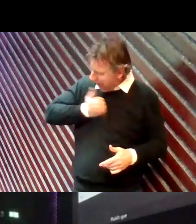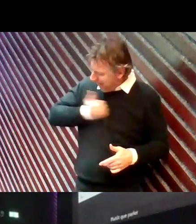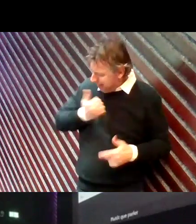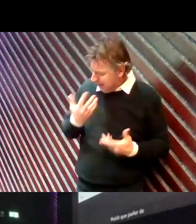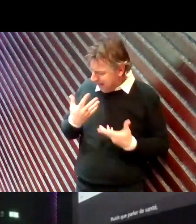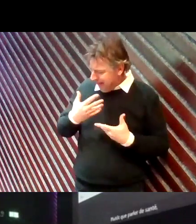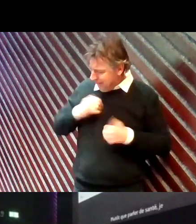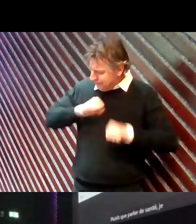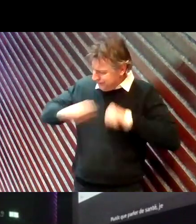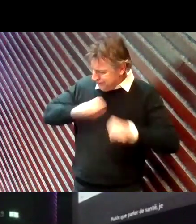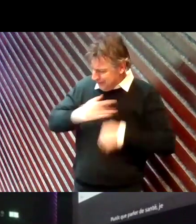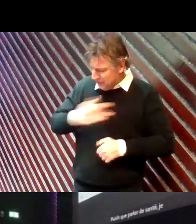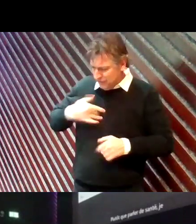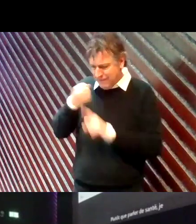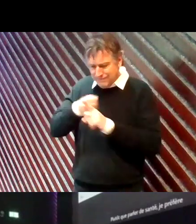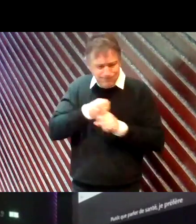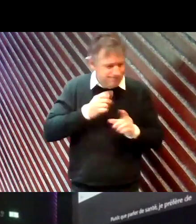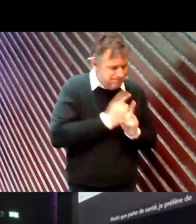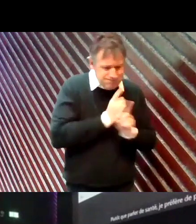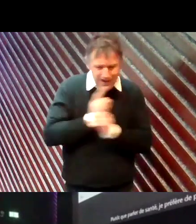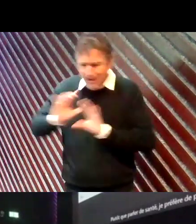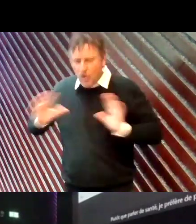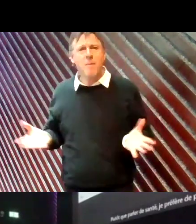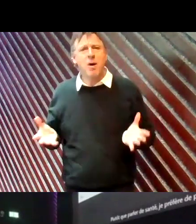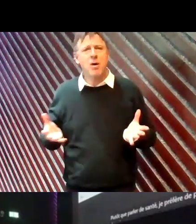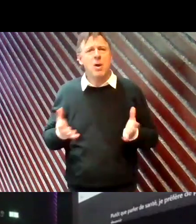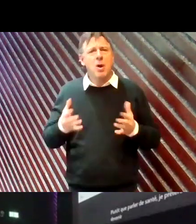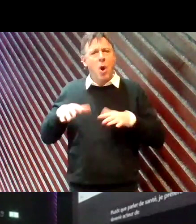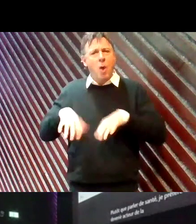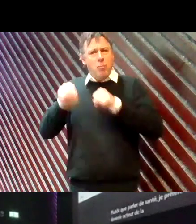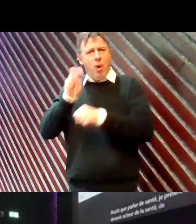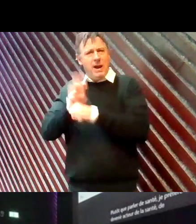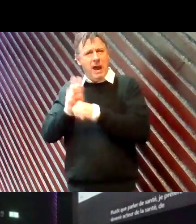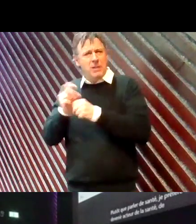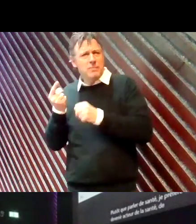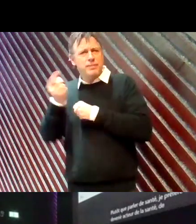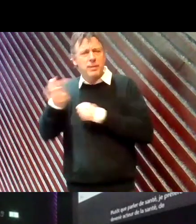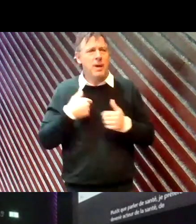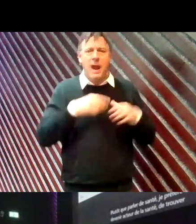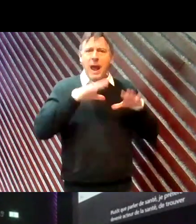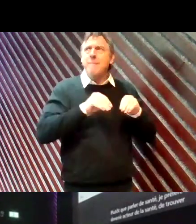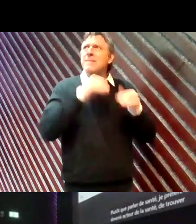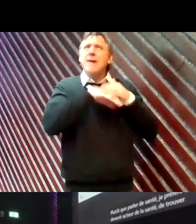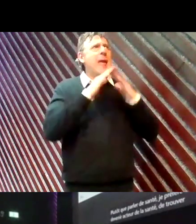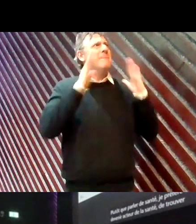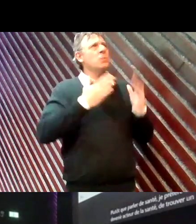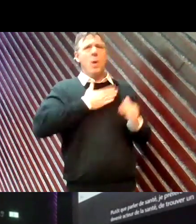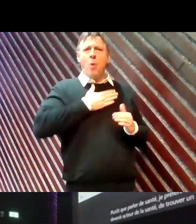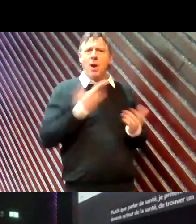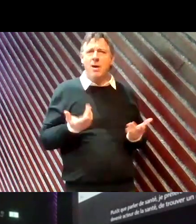personne, de trouver un emploi et garder son emploi, d'habiter chez soi. Cette manière aussi de s'emparer des sujets